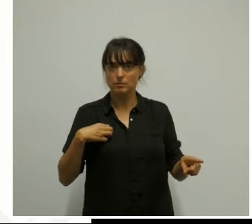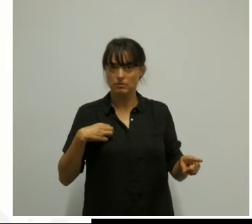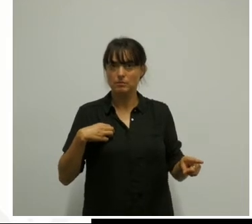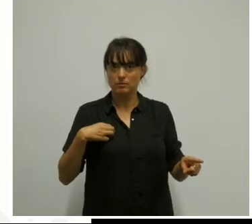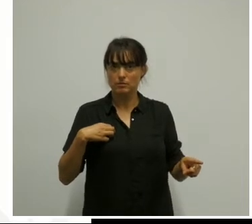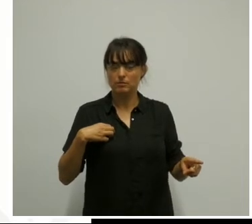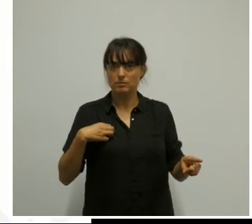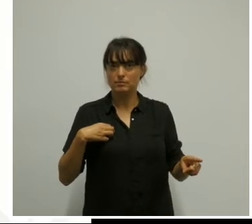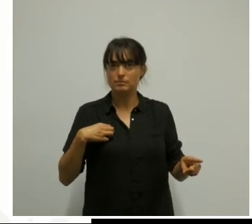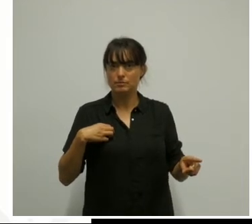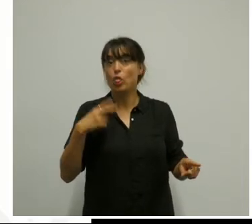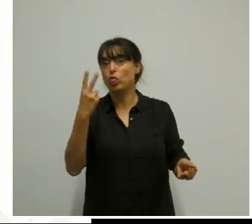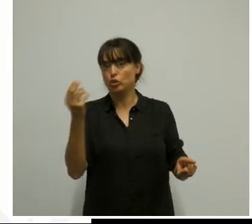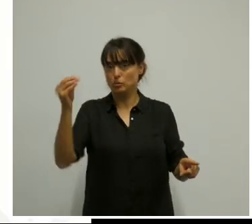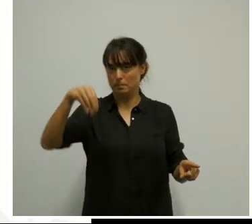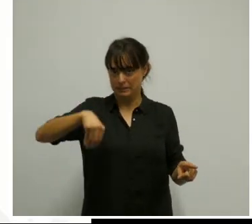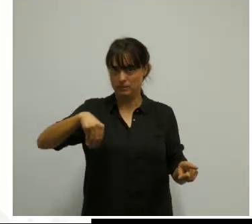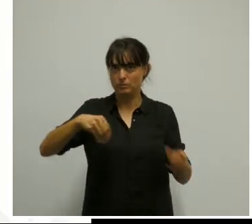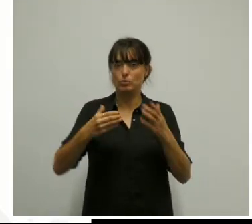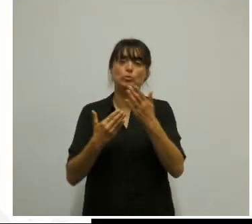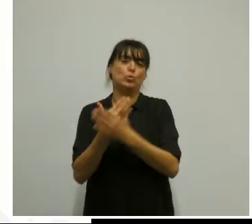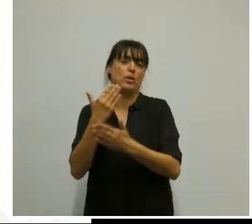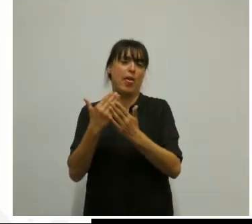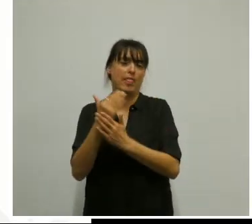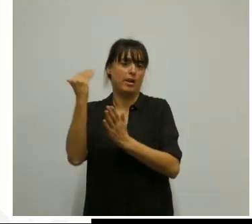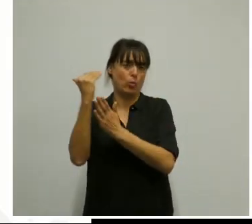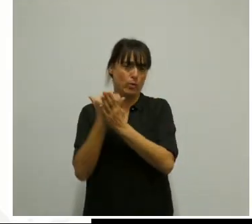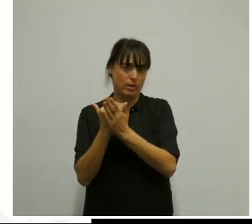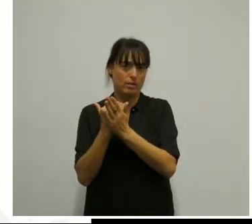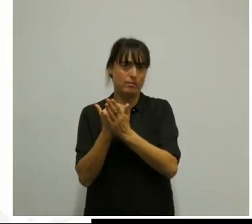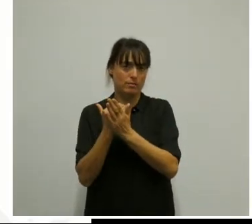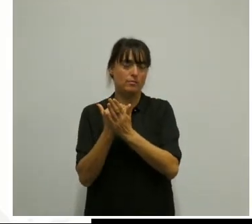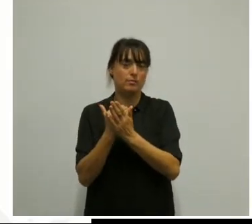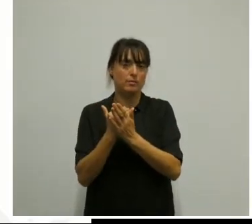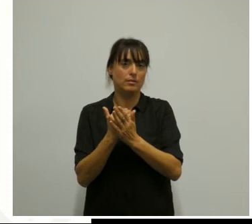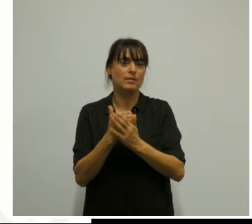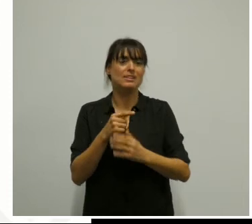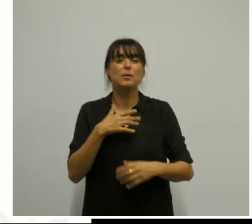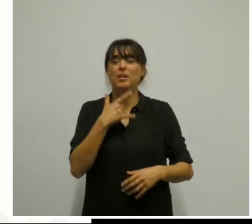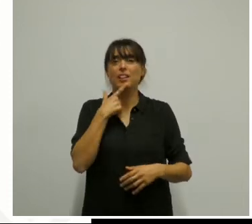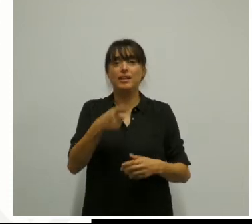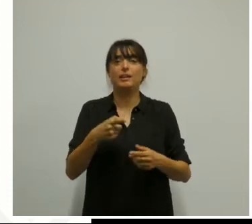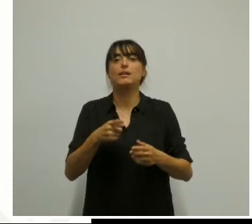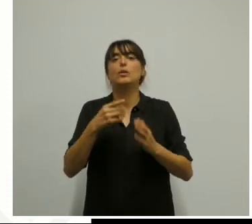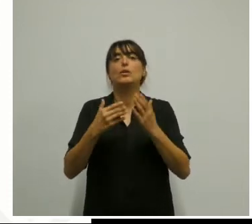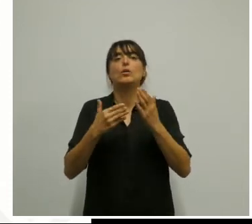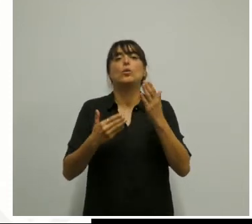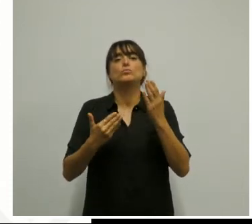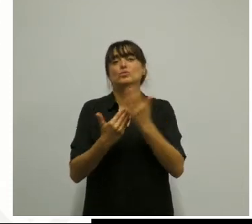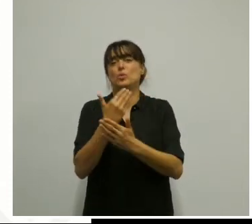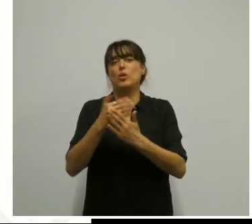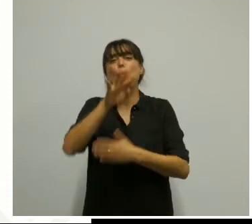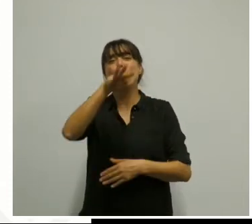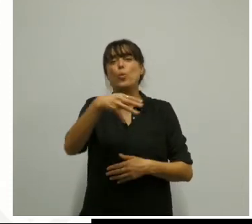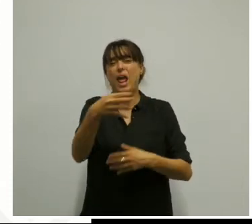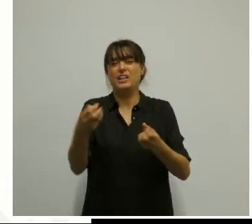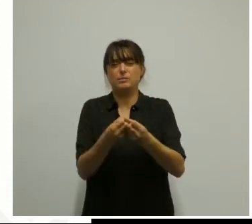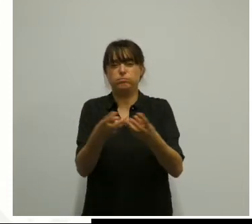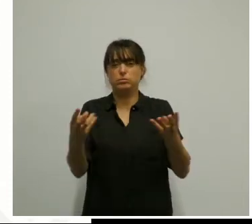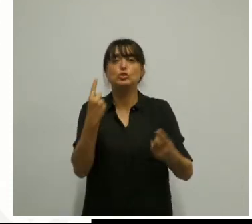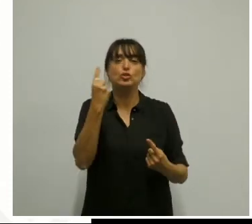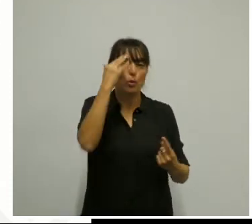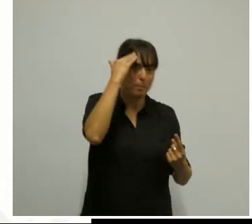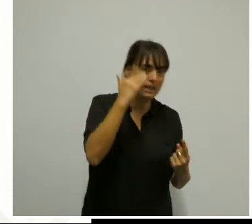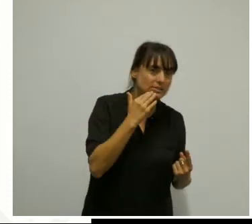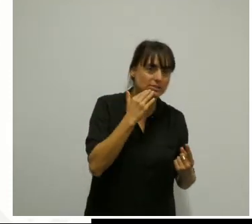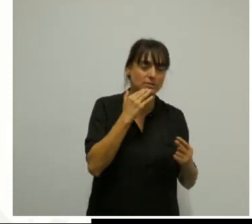aquest horari, que és el que es fa és que, bueno, és la diversificació horària, que es poden fer només de matins, de